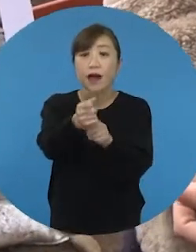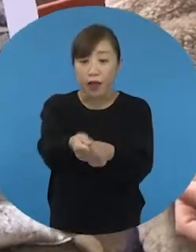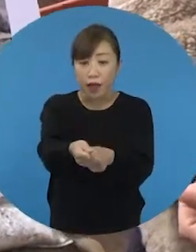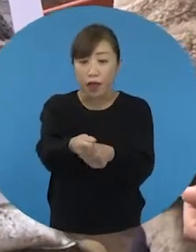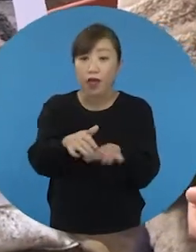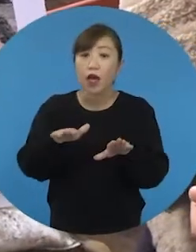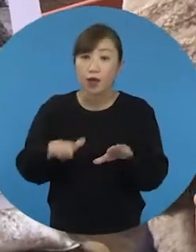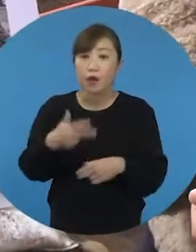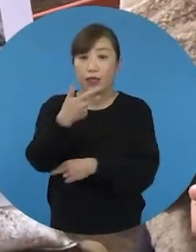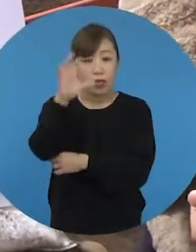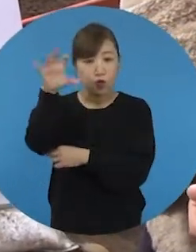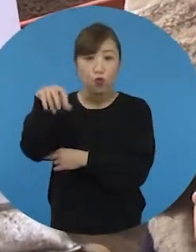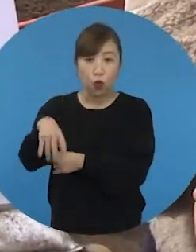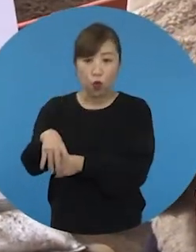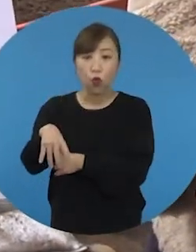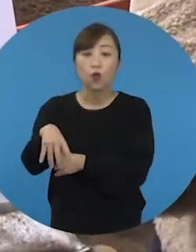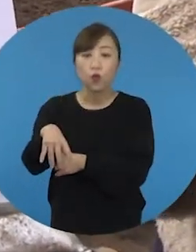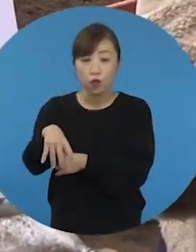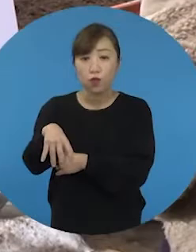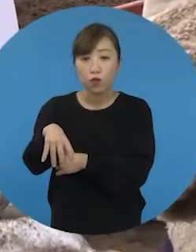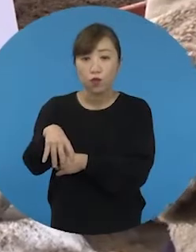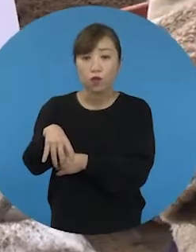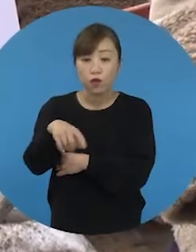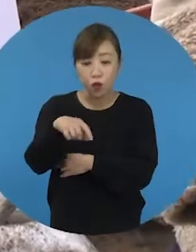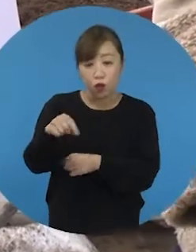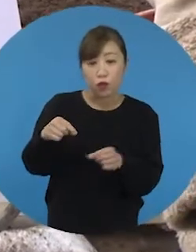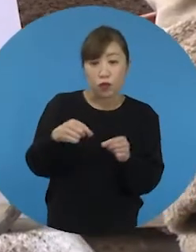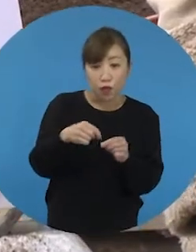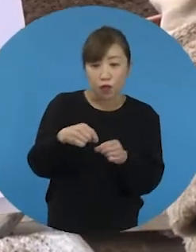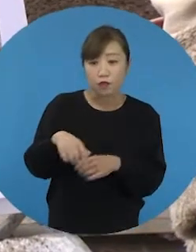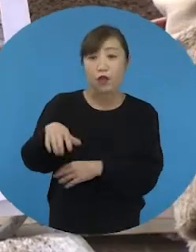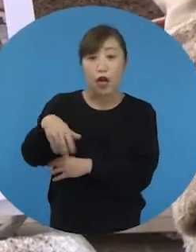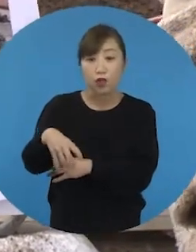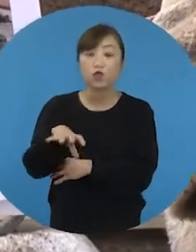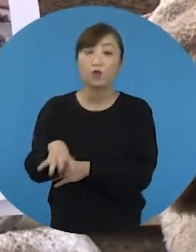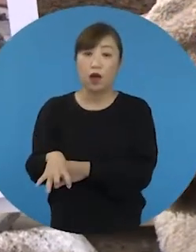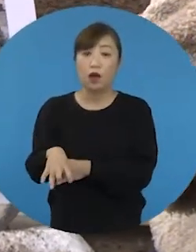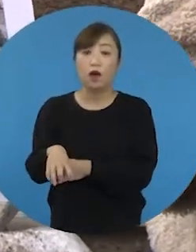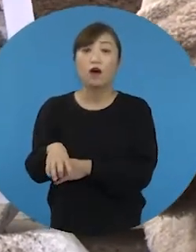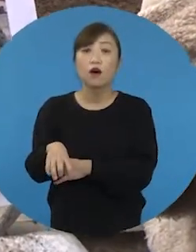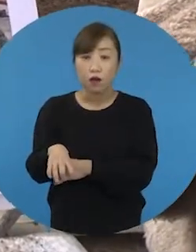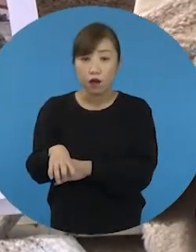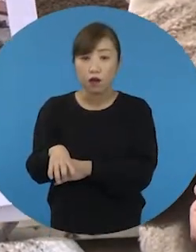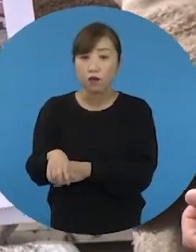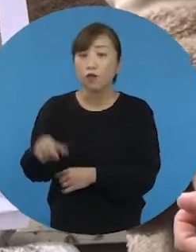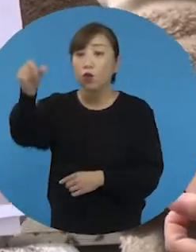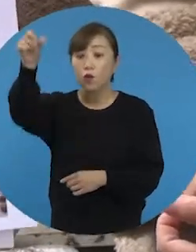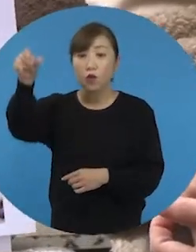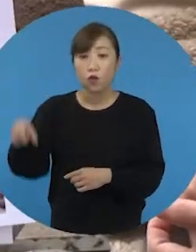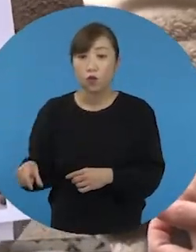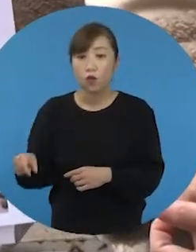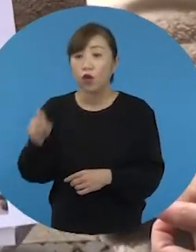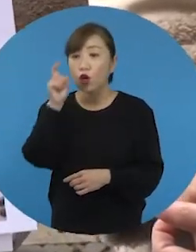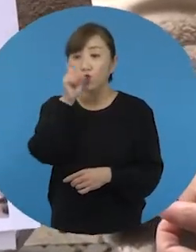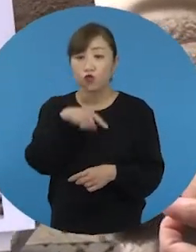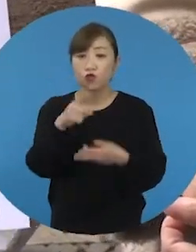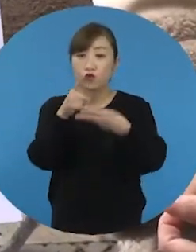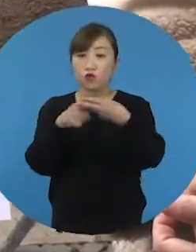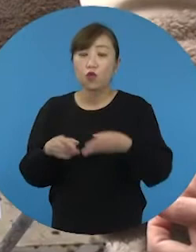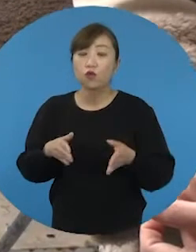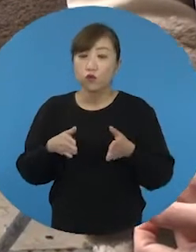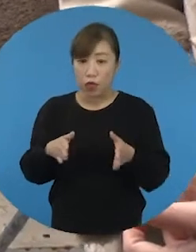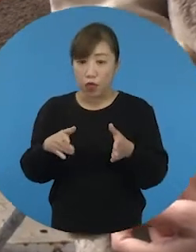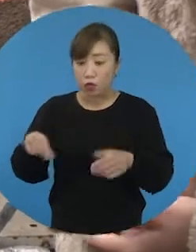役所があるところで、私たちが今発掘をしているのがこの辺りになります。これが旧甲州街道、